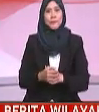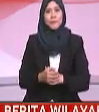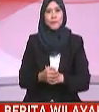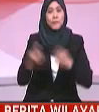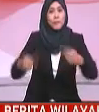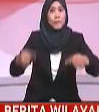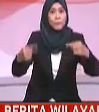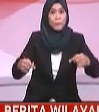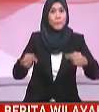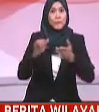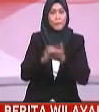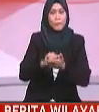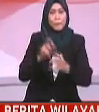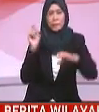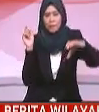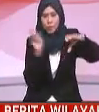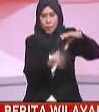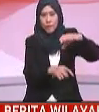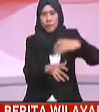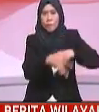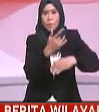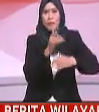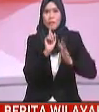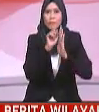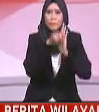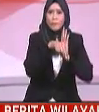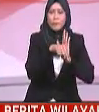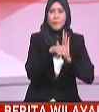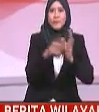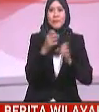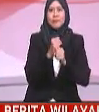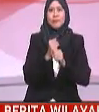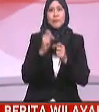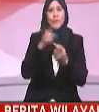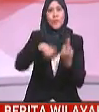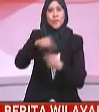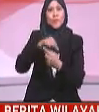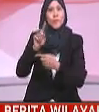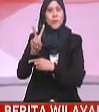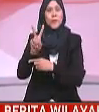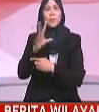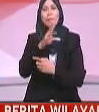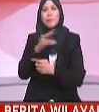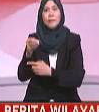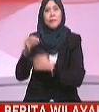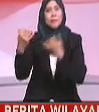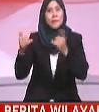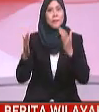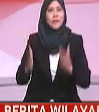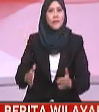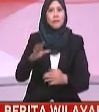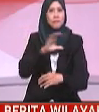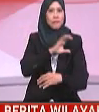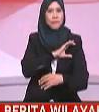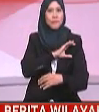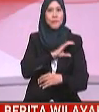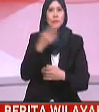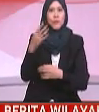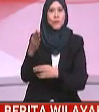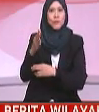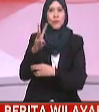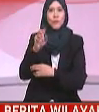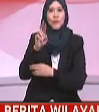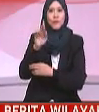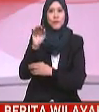Dalam perlawanan tersebut, gol awal diperoleh seminit selepas babak kedua bermula menerusi pemain PDRM Blue